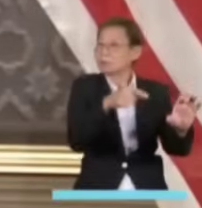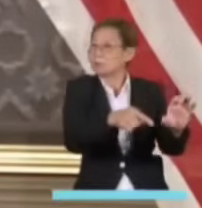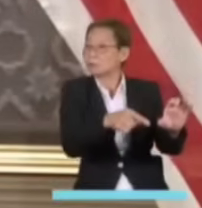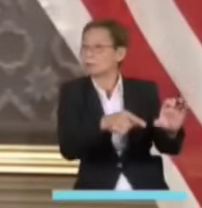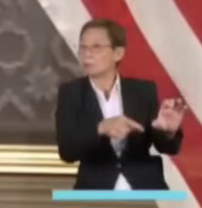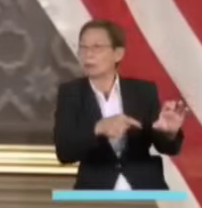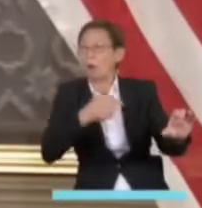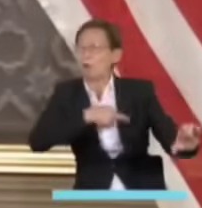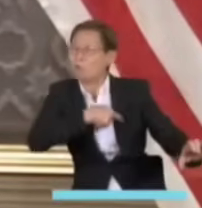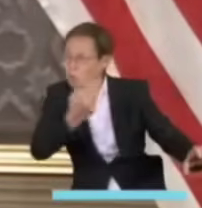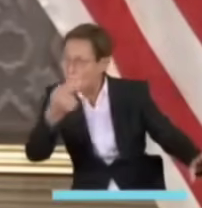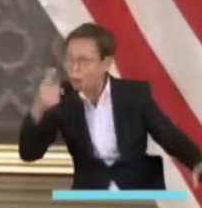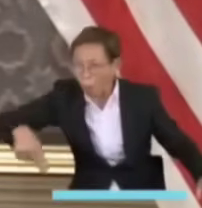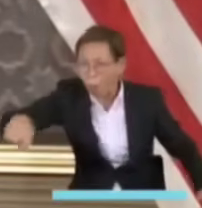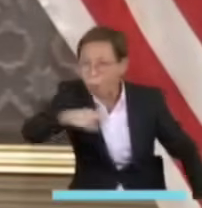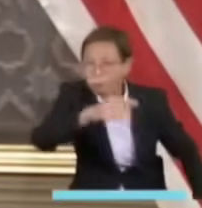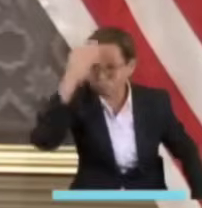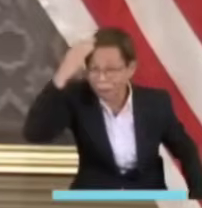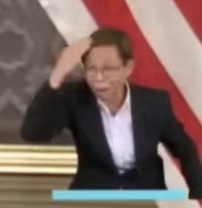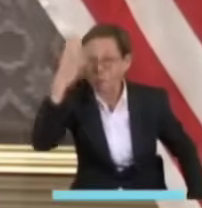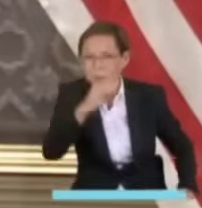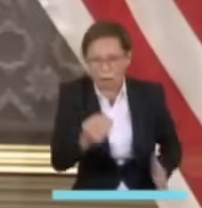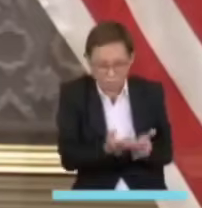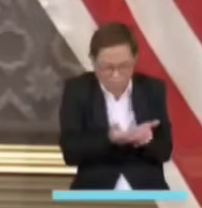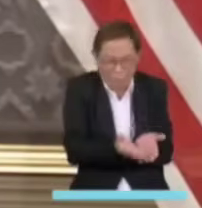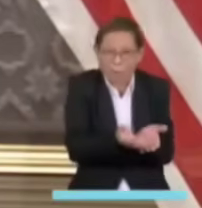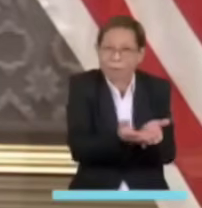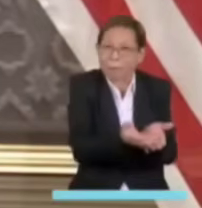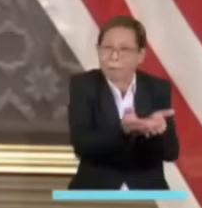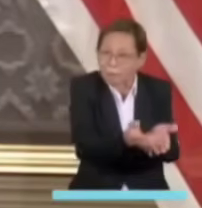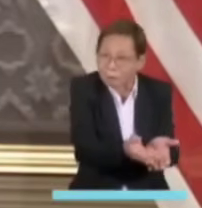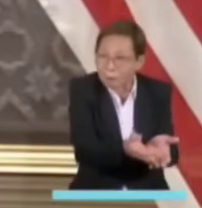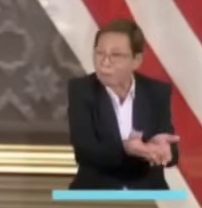ini merugikan. Semua orang tahu, malah kapal-kapal